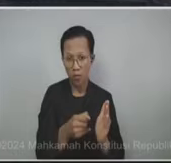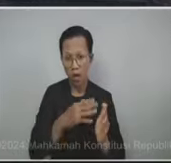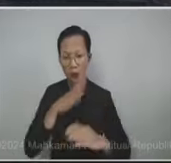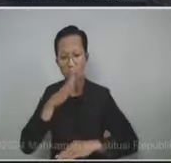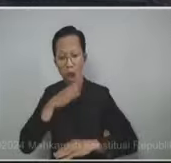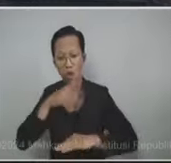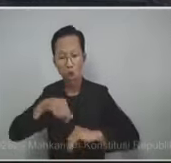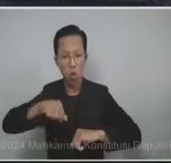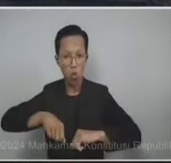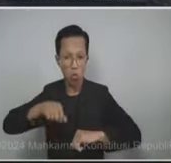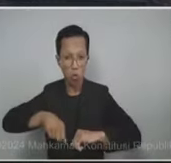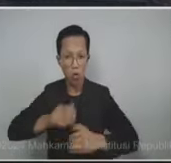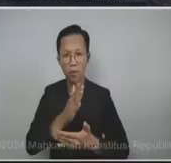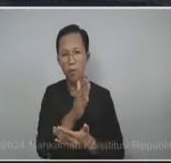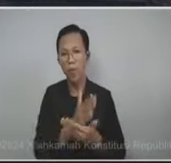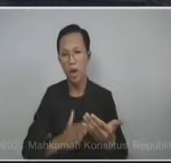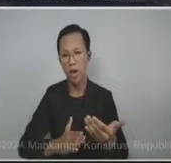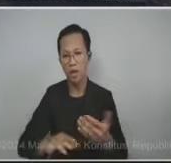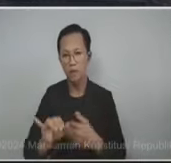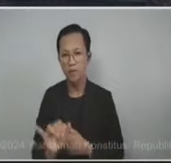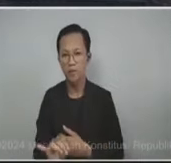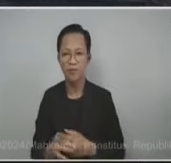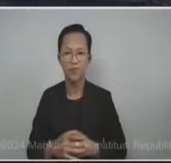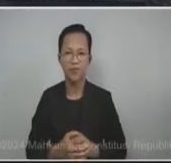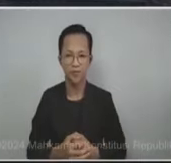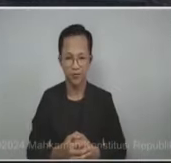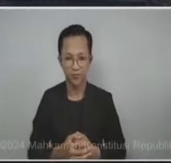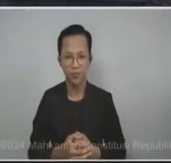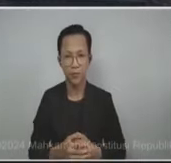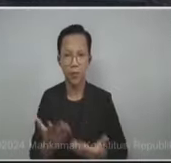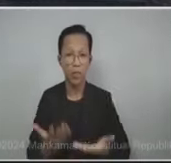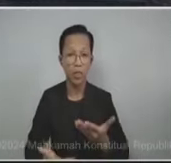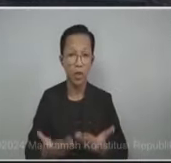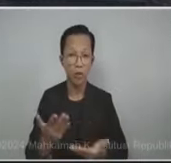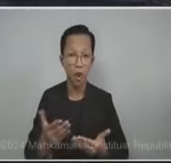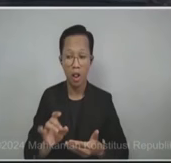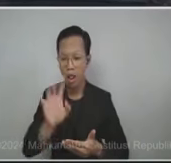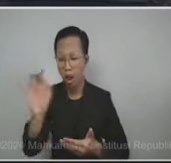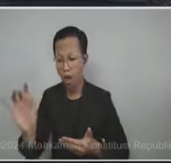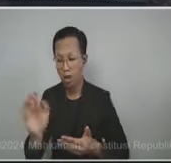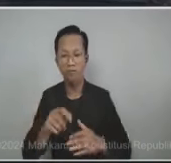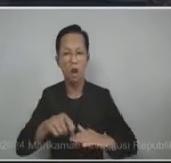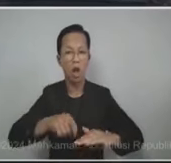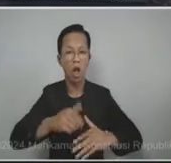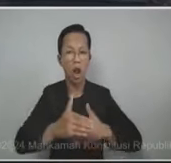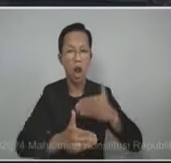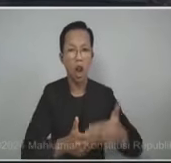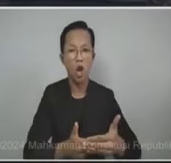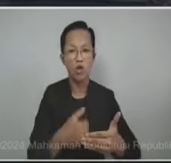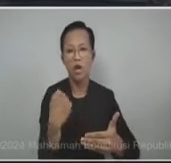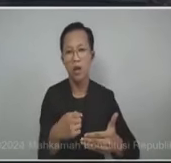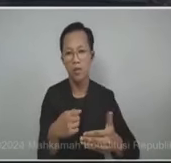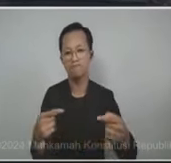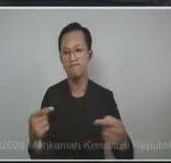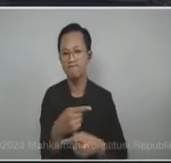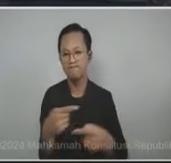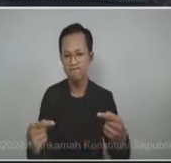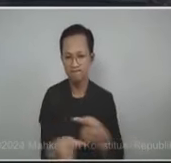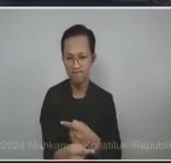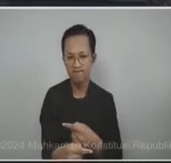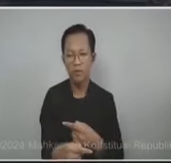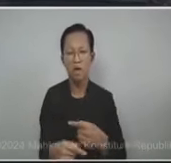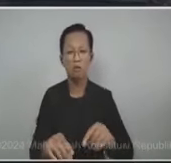sebagian menimbang bwa teradap hal-hal yang tidak dipertimbangkan lebih lanjut karena dinilai tidak ada relevansinya konklusi berdasarkan